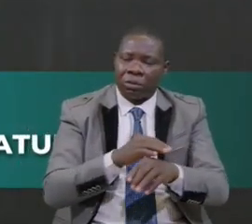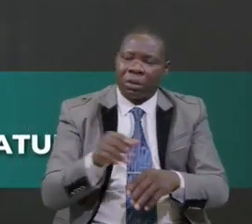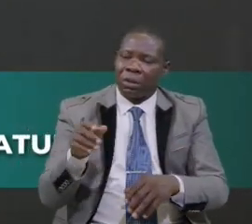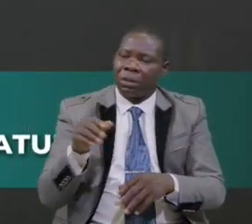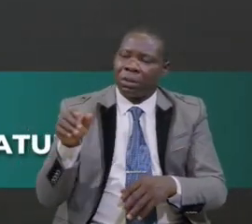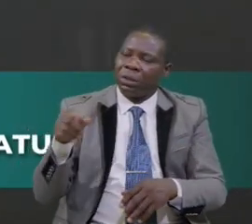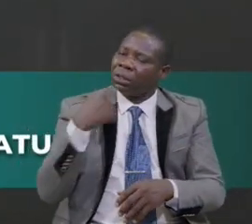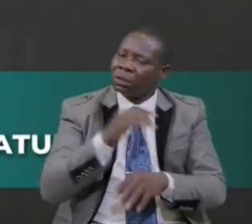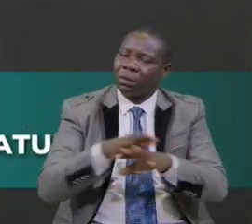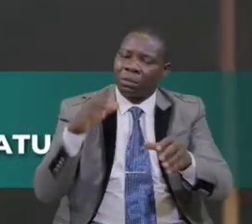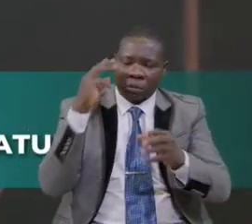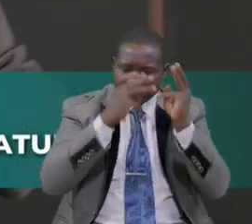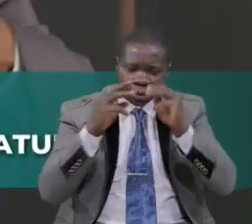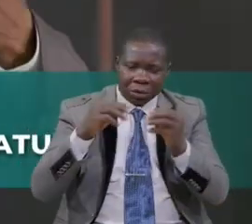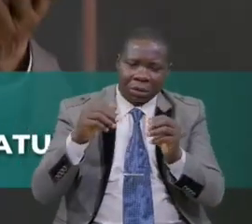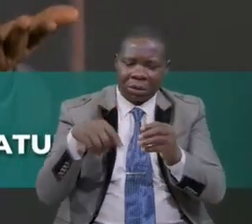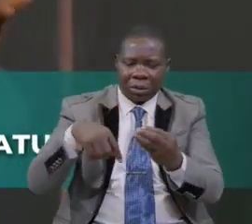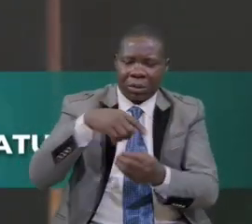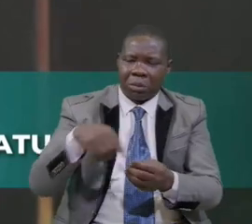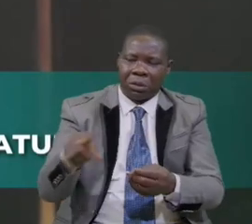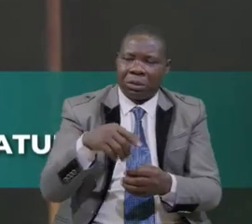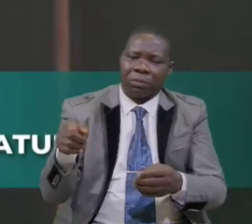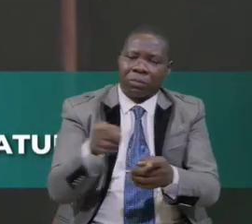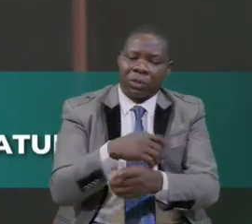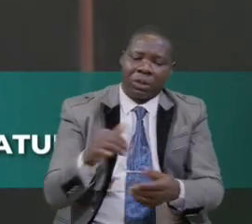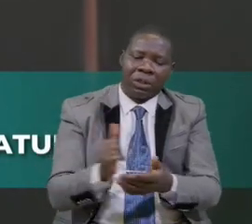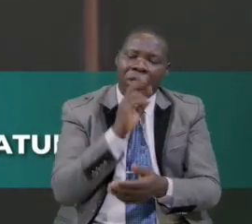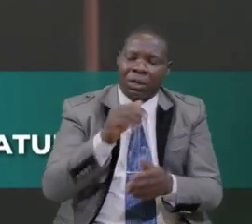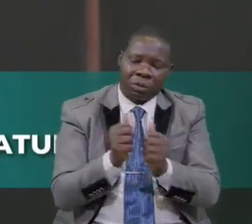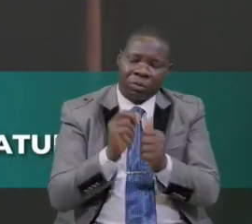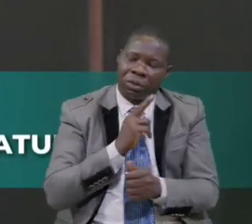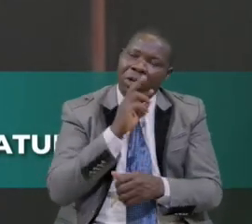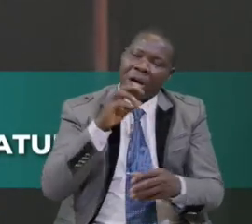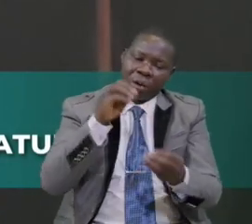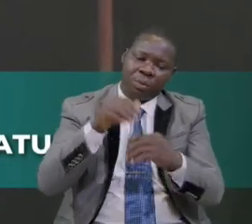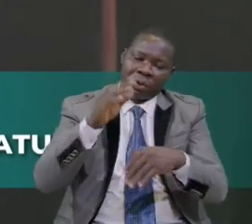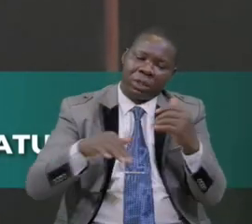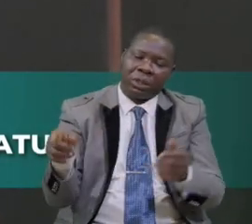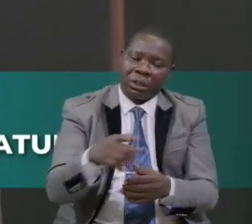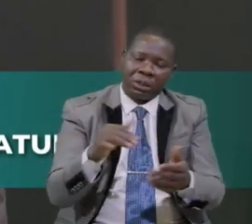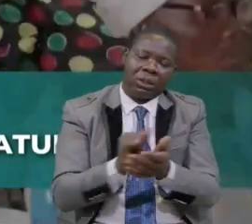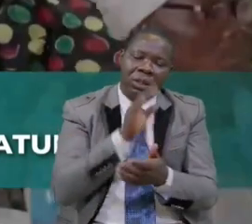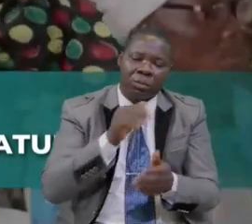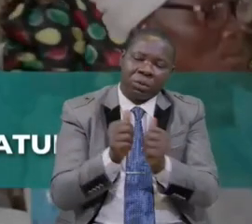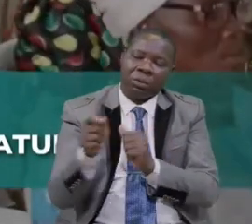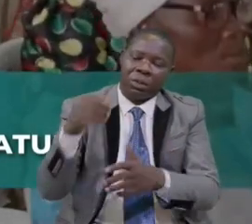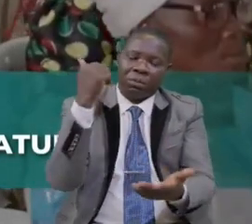sont avec nous sont en au plus grand nombre que ceux qui sont avec eux.